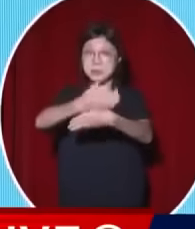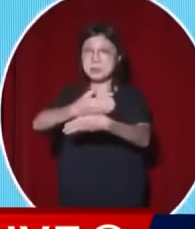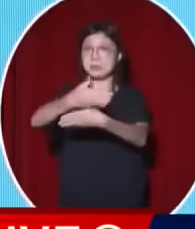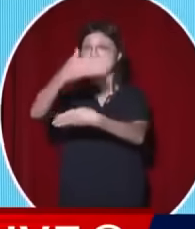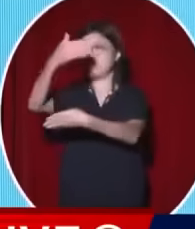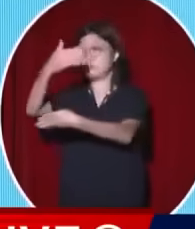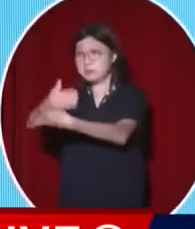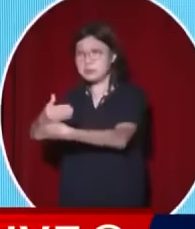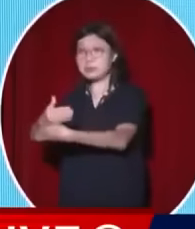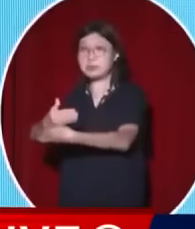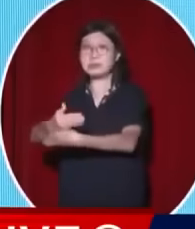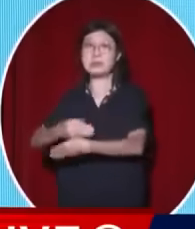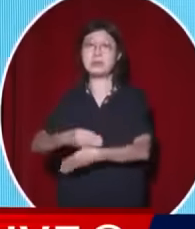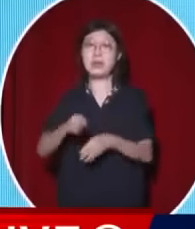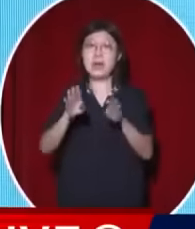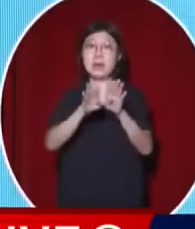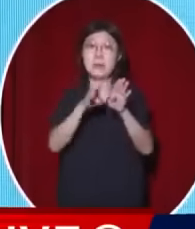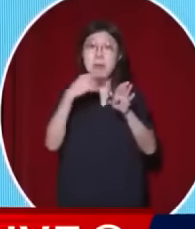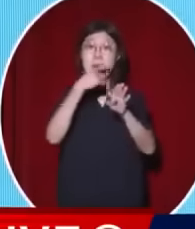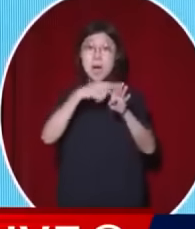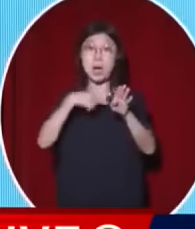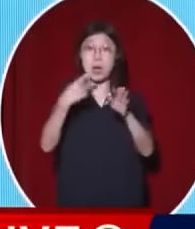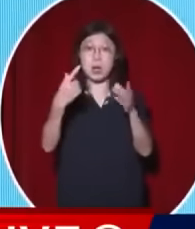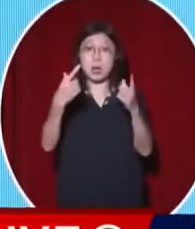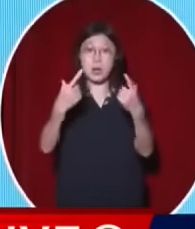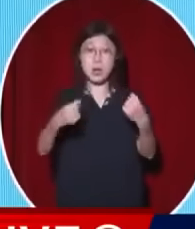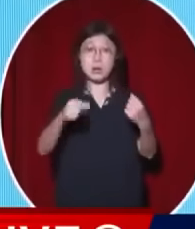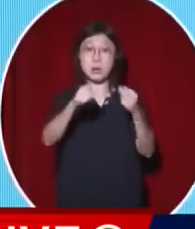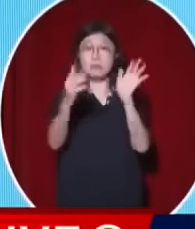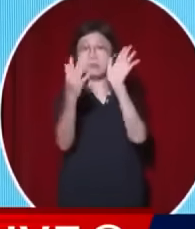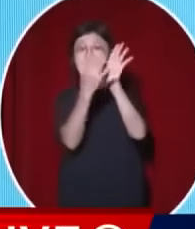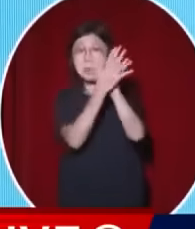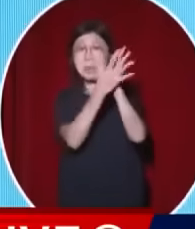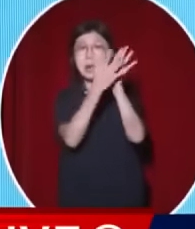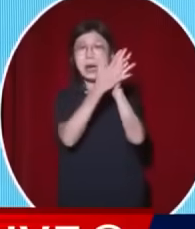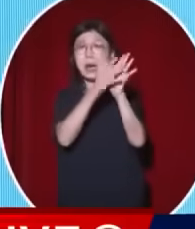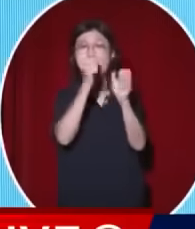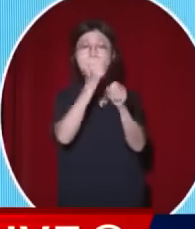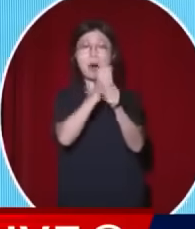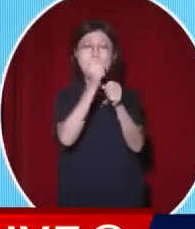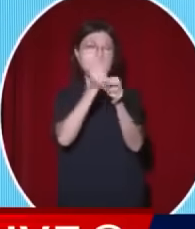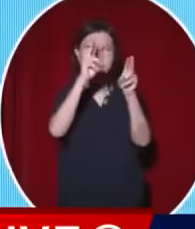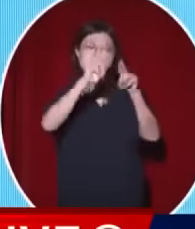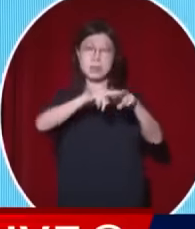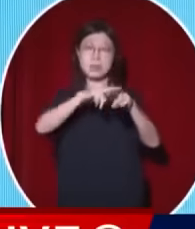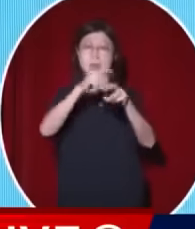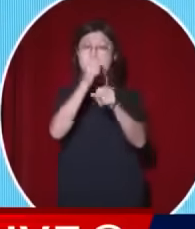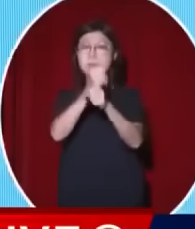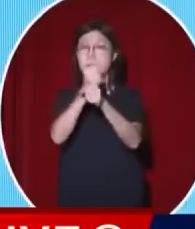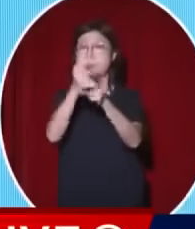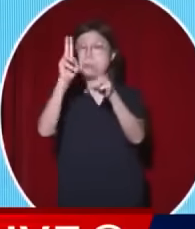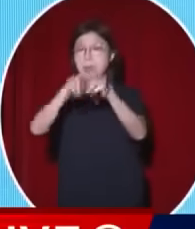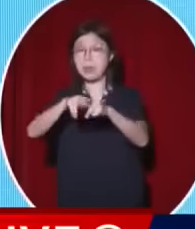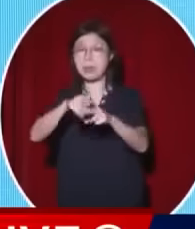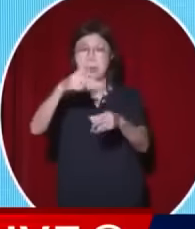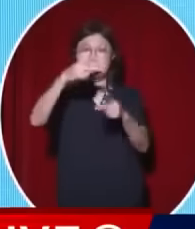下，门口一张张剥落的休业公告，一封封没有拆封的信洒落一